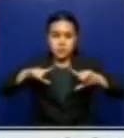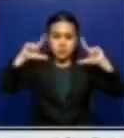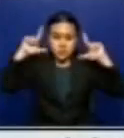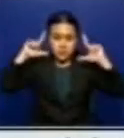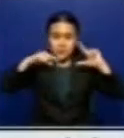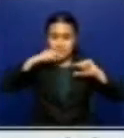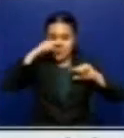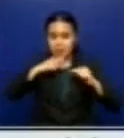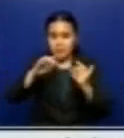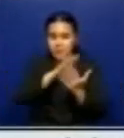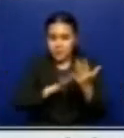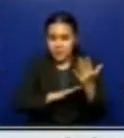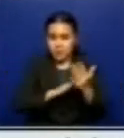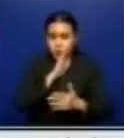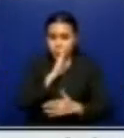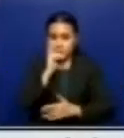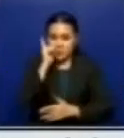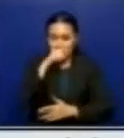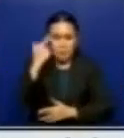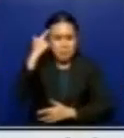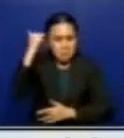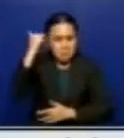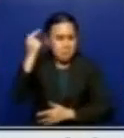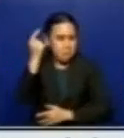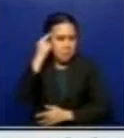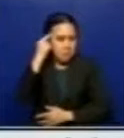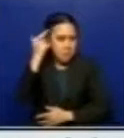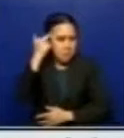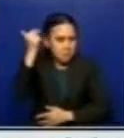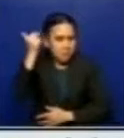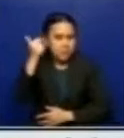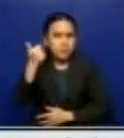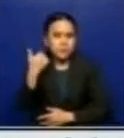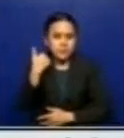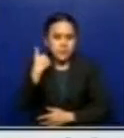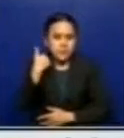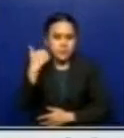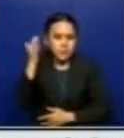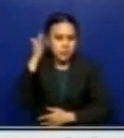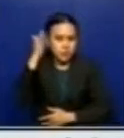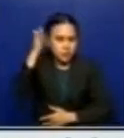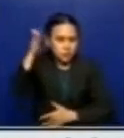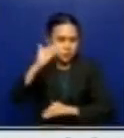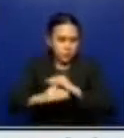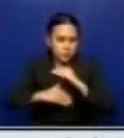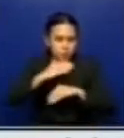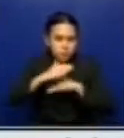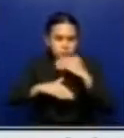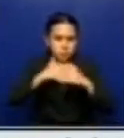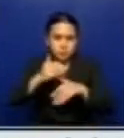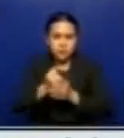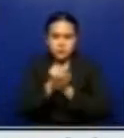ากท่านใช้บุคคลที่มีมันสมองมีความคิดมีอนาคตอันก้าวไกลเพื่อประเทศชา